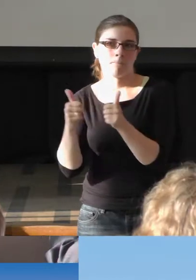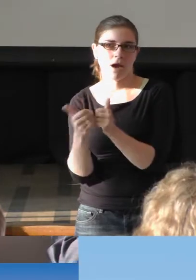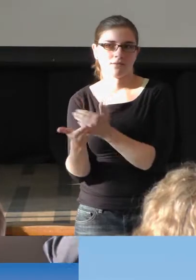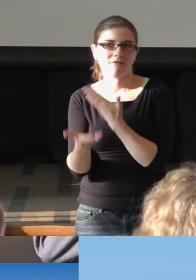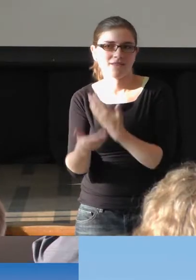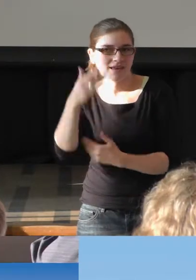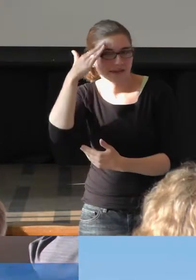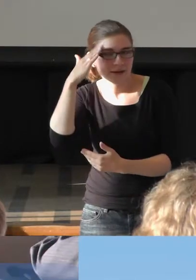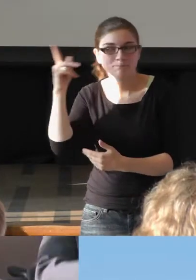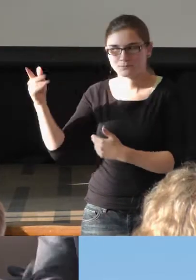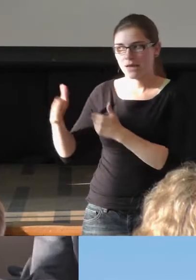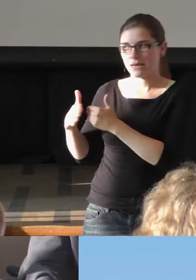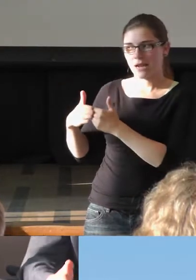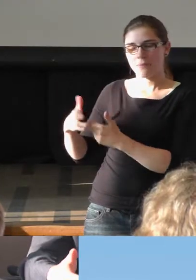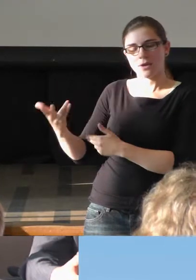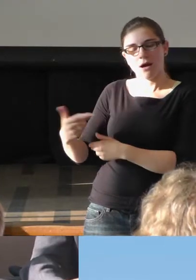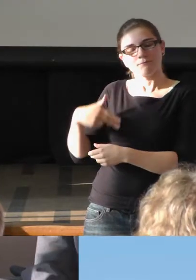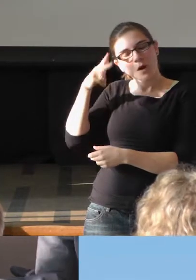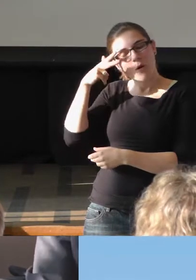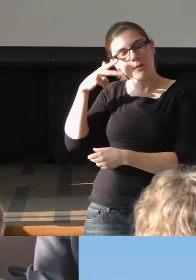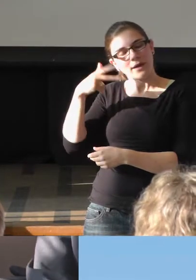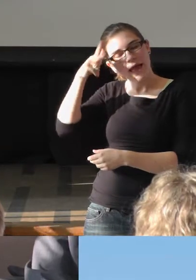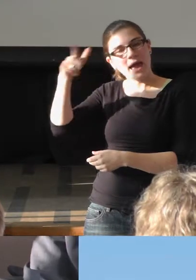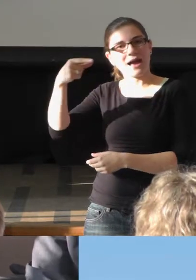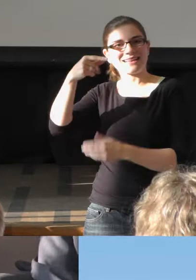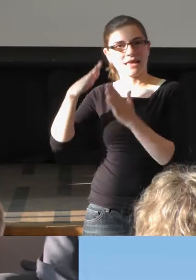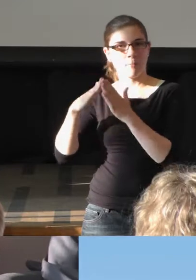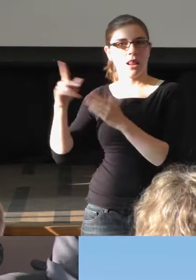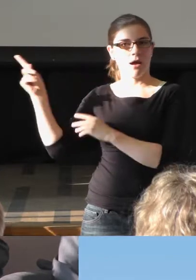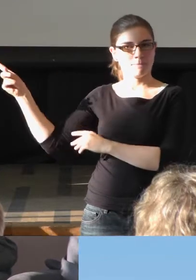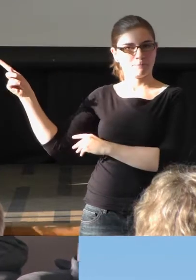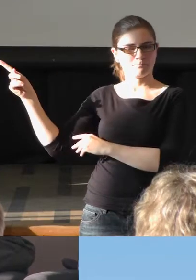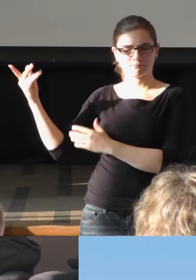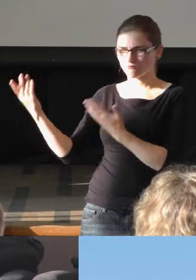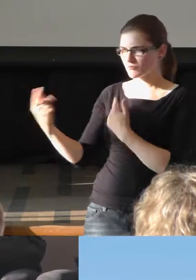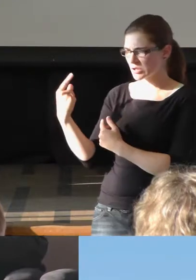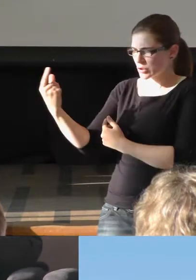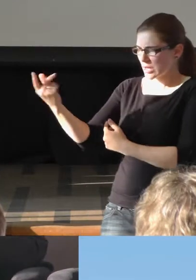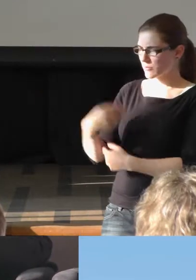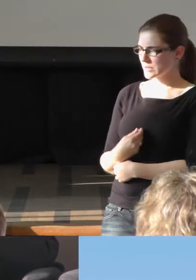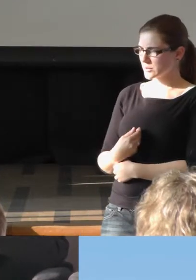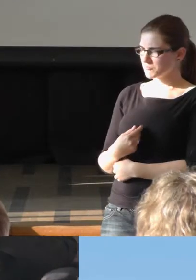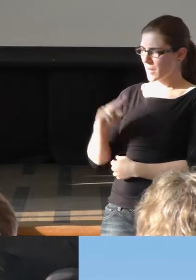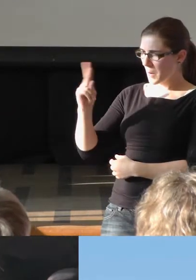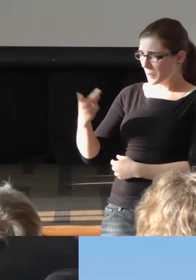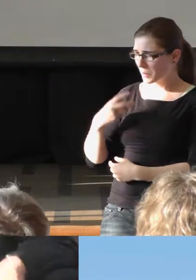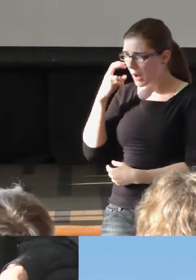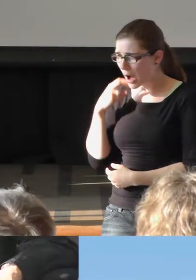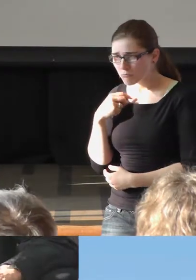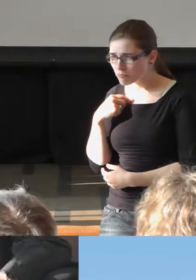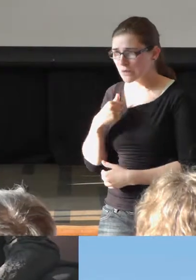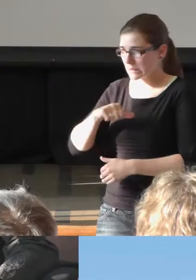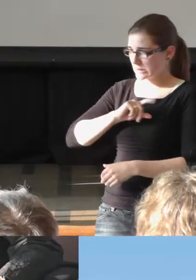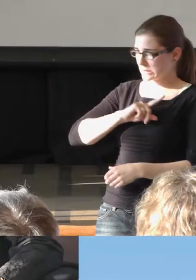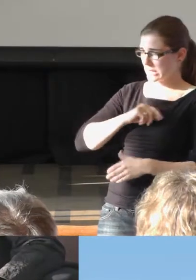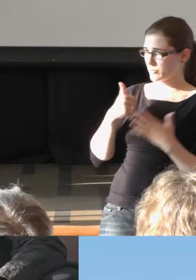Herr Rolf Giebler, ein Betroffener. Herr Giebler, Sie sehen nicht so alt aus wie ich. Ich bin 66